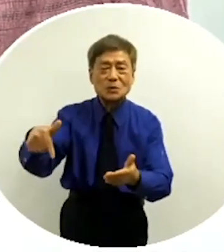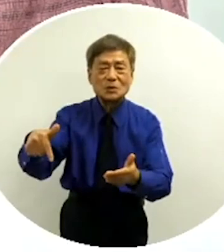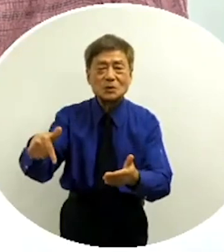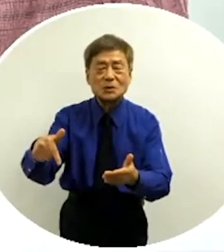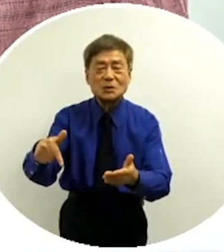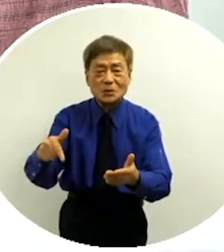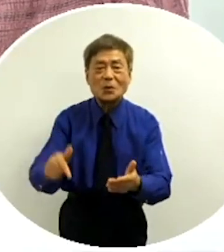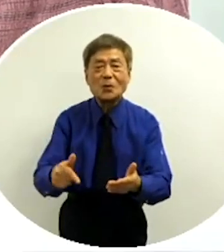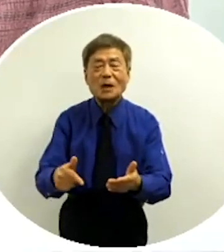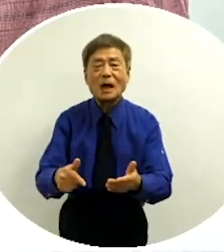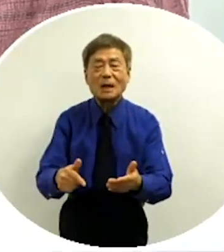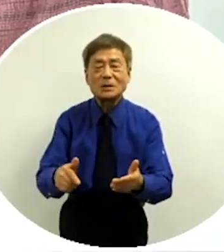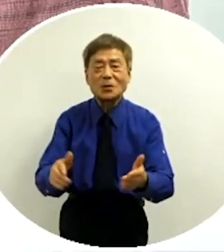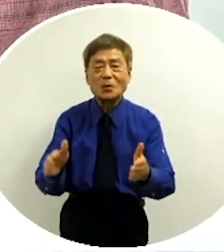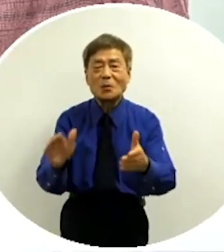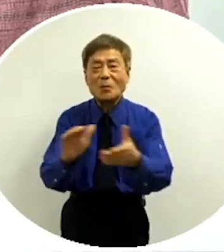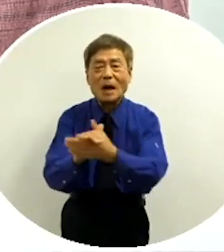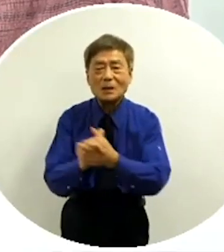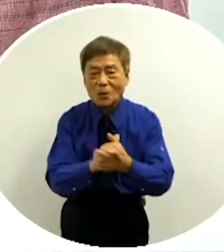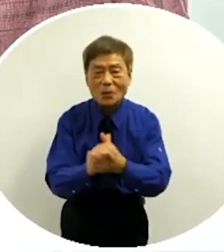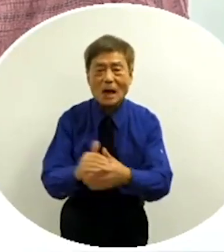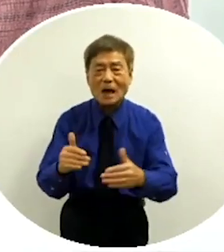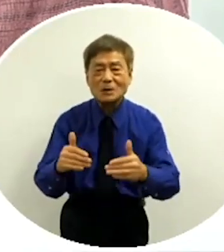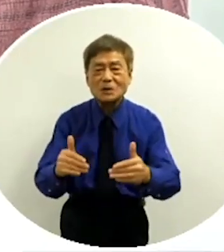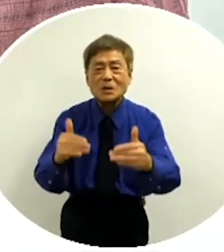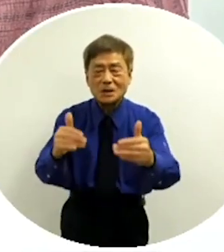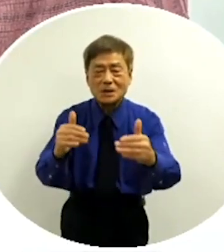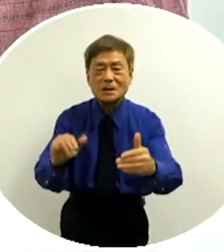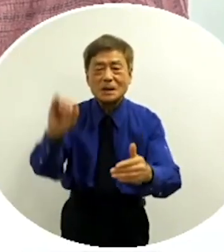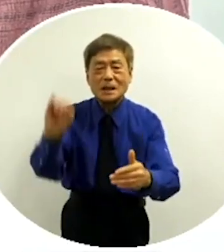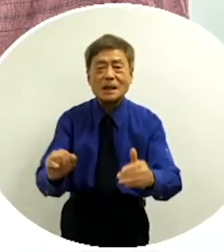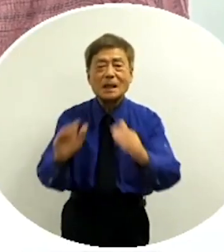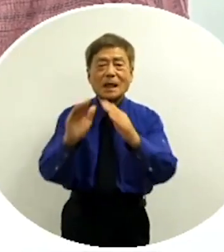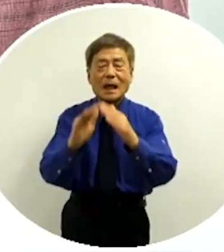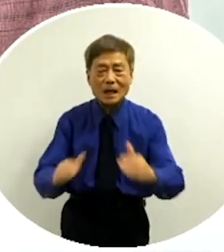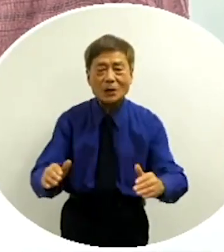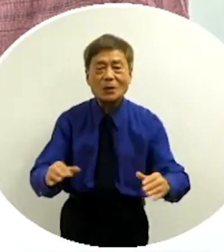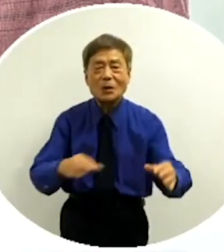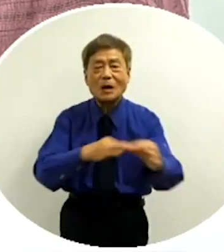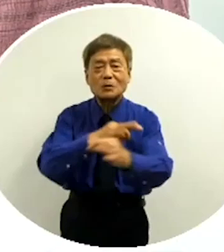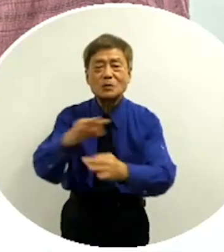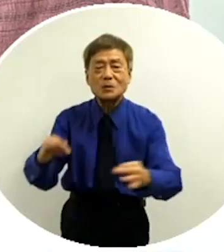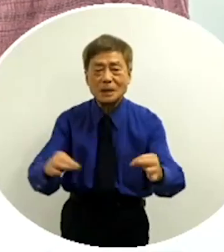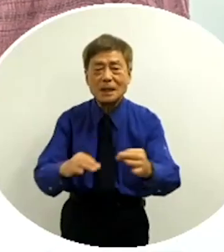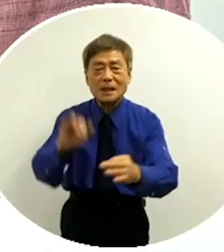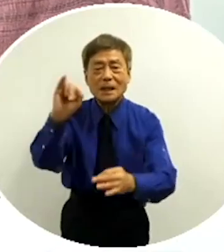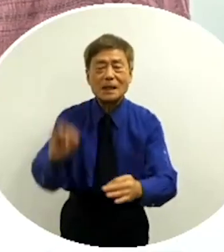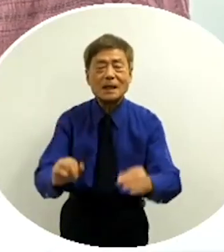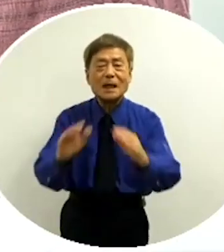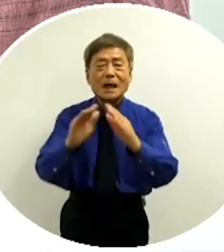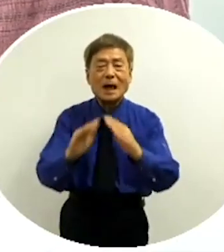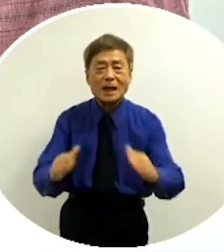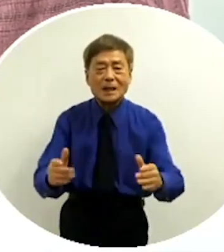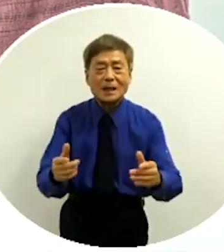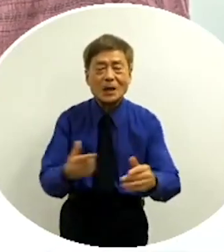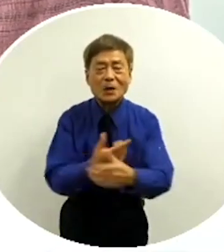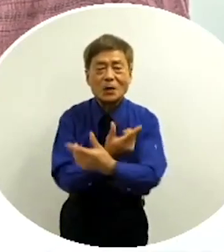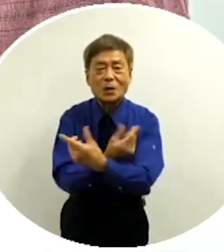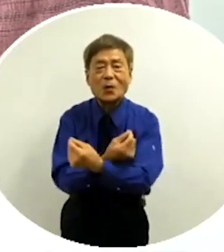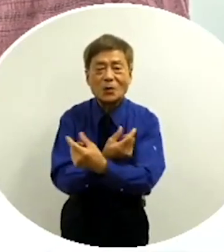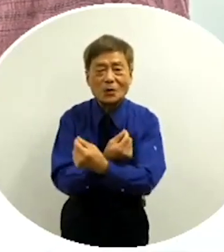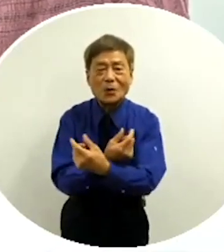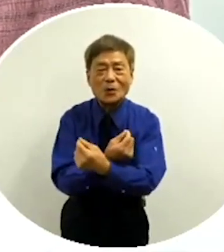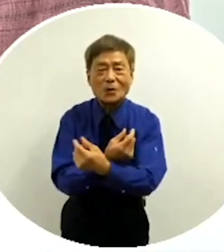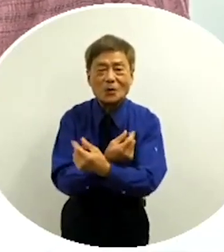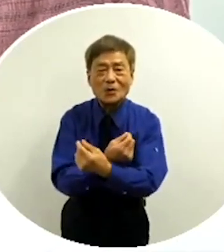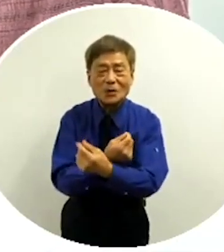がパートナー推進委員会とかウインカーみたいのがあってアートnars エーカーがあって共同でやっぱり